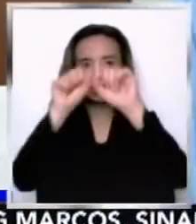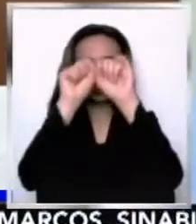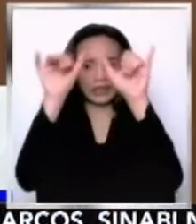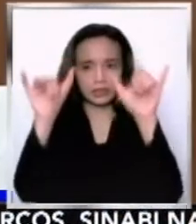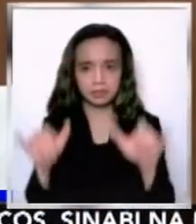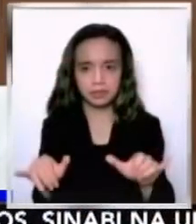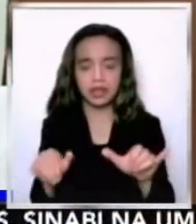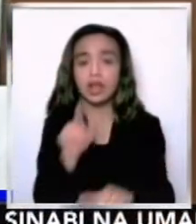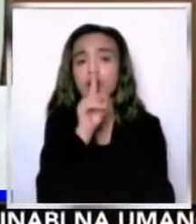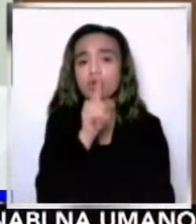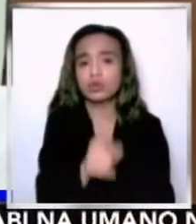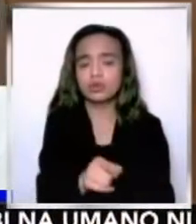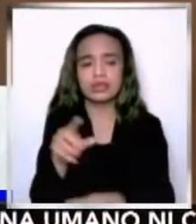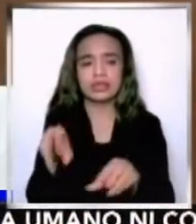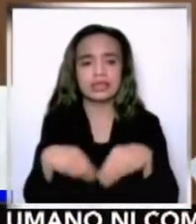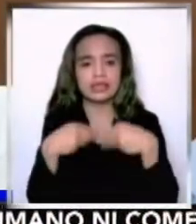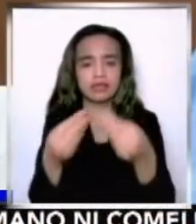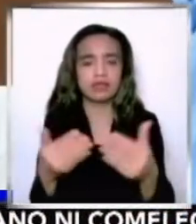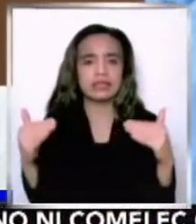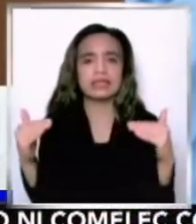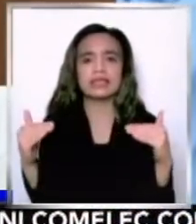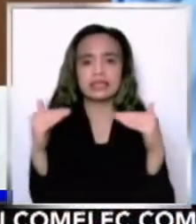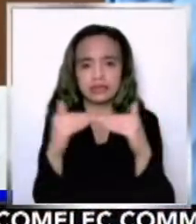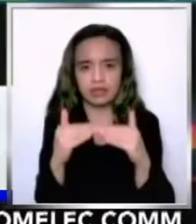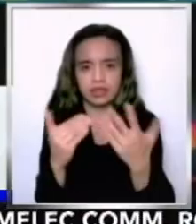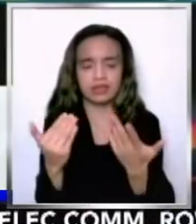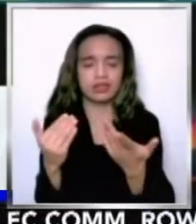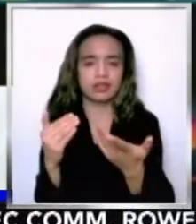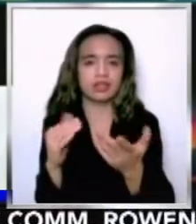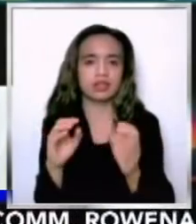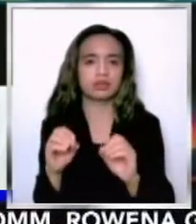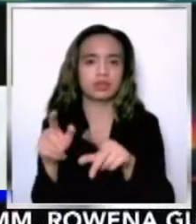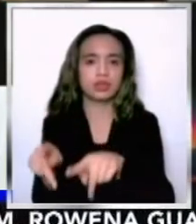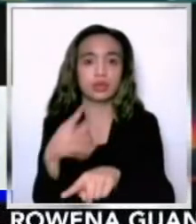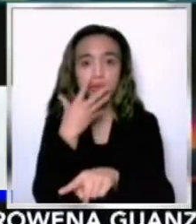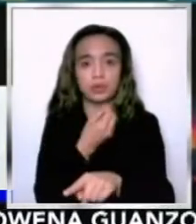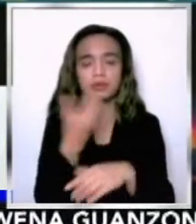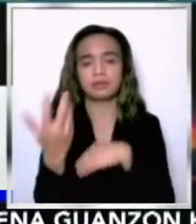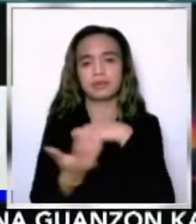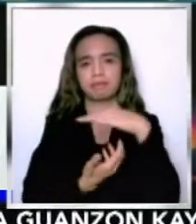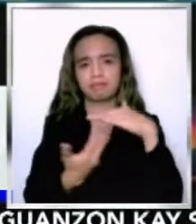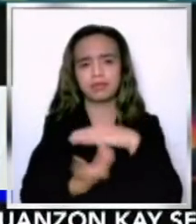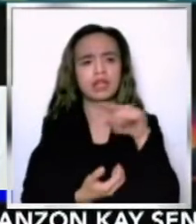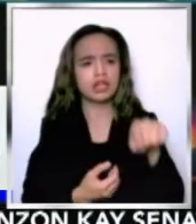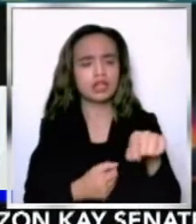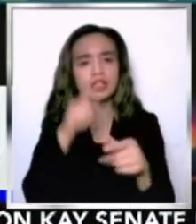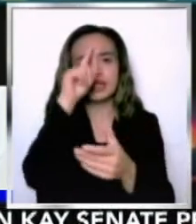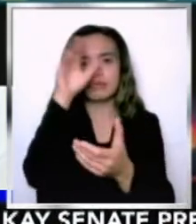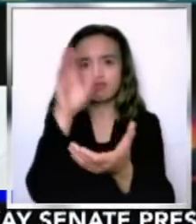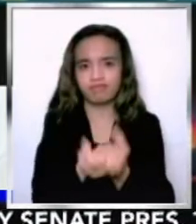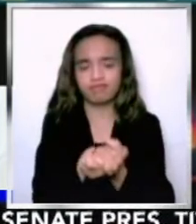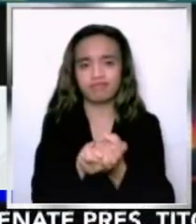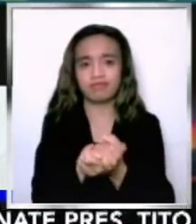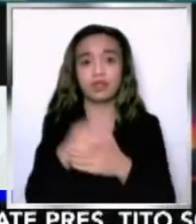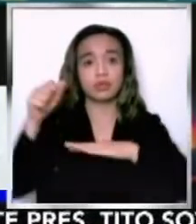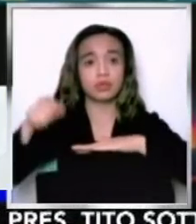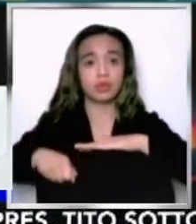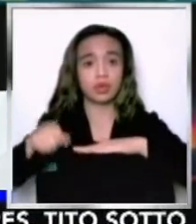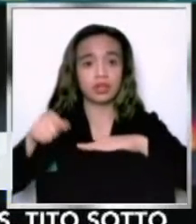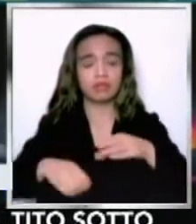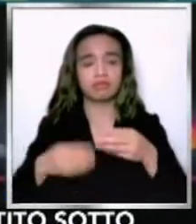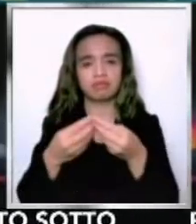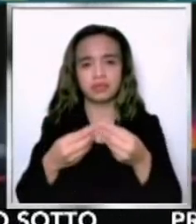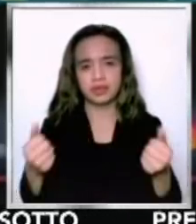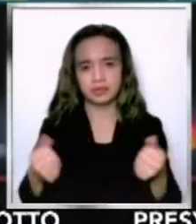mabibigyan ng patas na pagkakataon ang kanyang mga kliyente. Naniniwala siyang mababasura lang sa korte ang mga aligasyon.